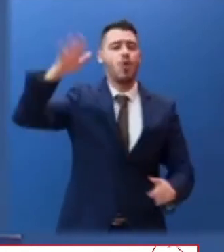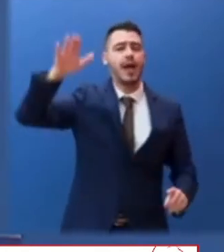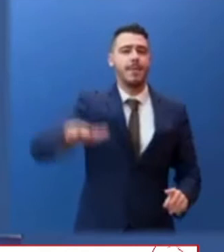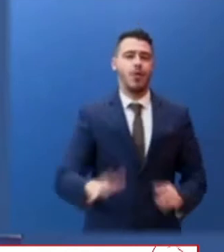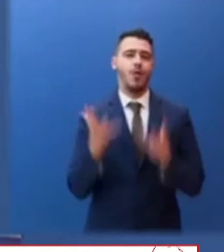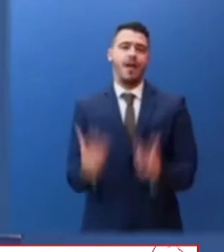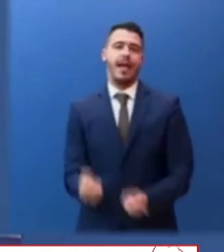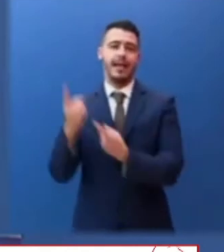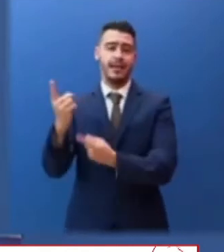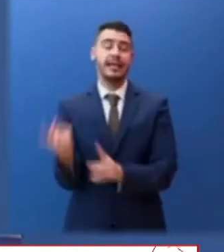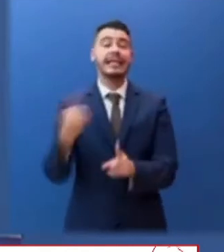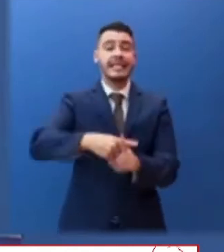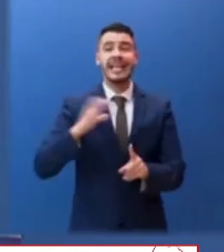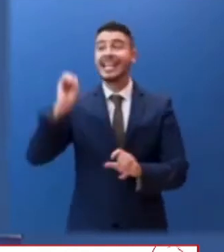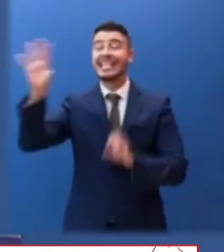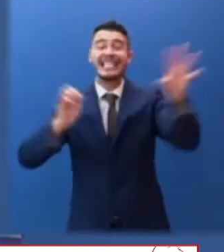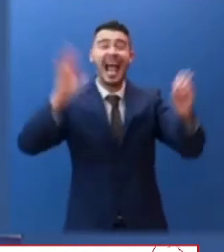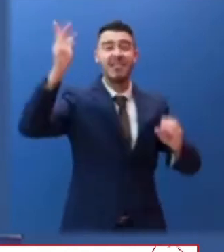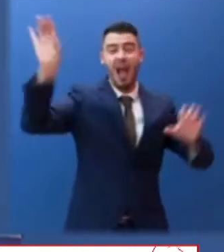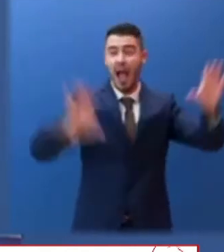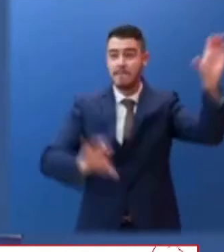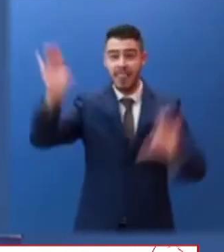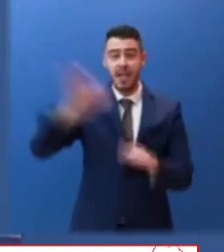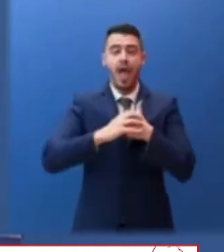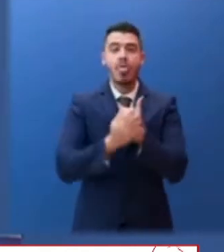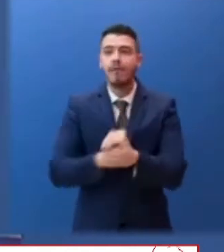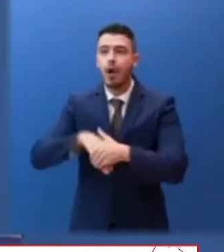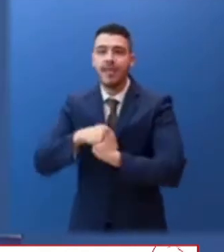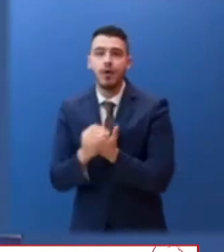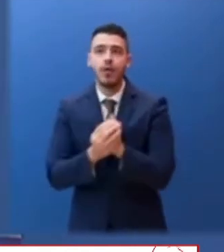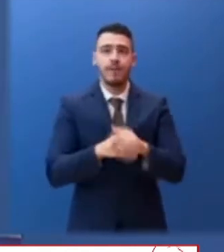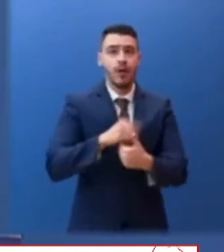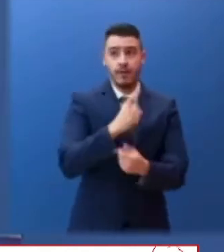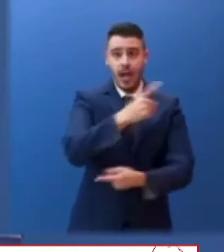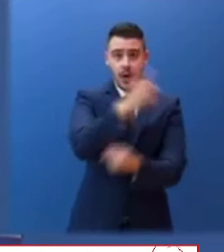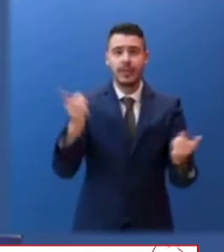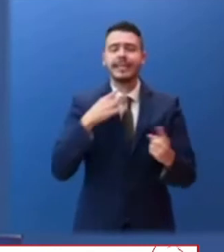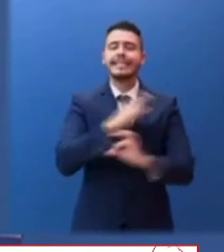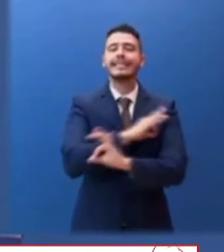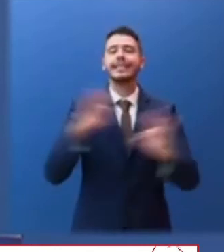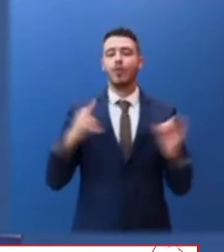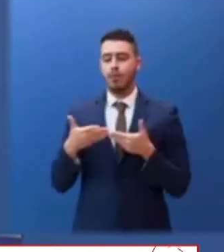ξένες επενδύσεις που θα δώσουν στη χώρα νέα δυναμική και νέες, καλύτερα αμοιβόμενες θέσεις εργασίας.